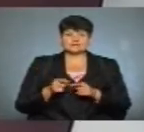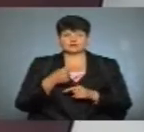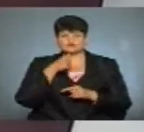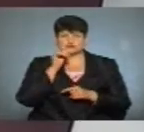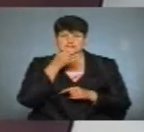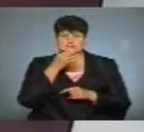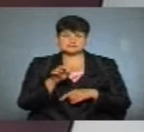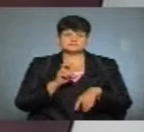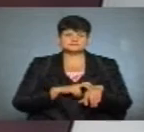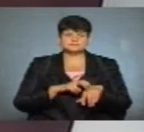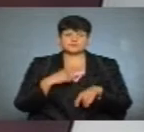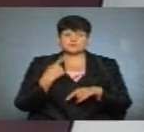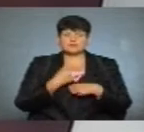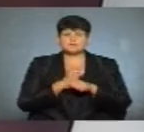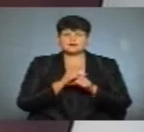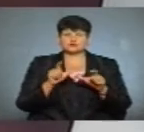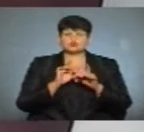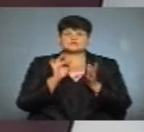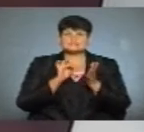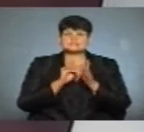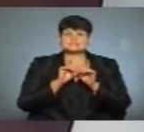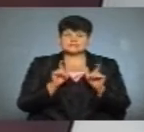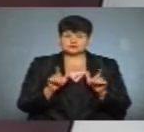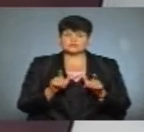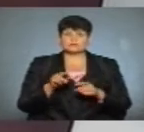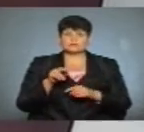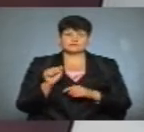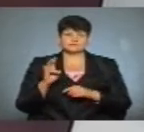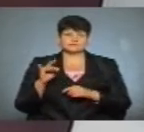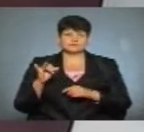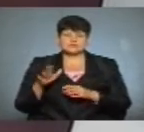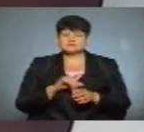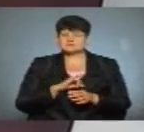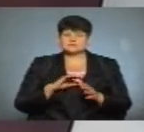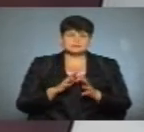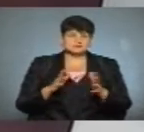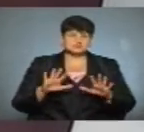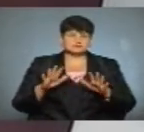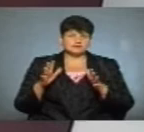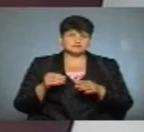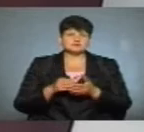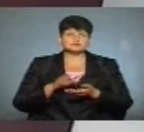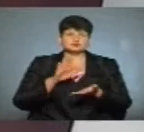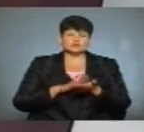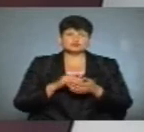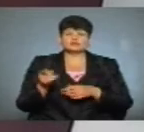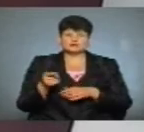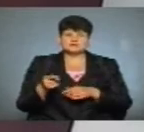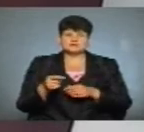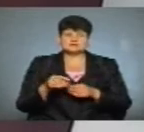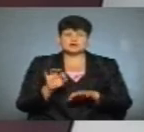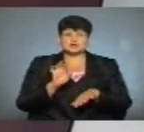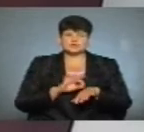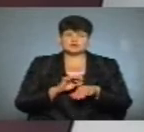обласного лабораторного центру Володимир Паничев. За його словами, найбільше випадків за добу зареєстрували у Тернополі. Захворіли